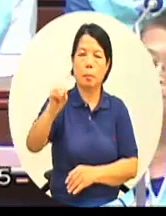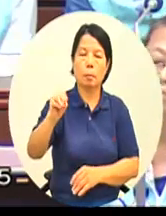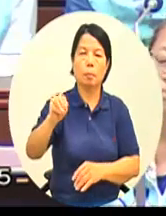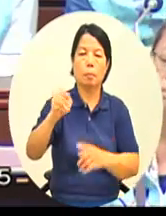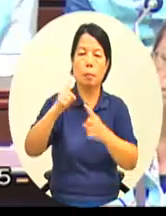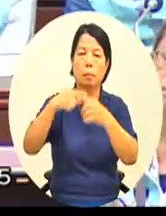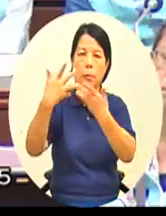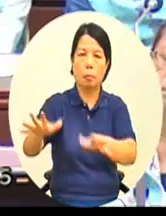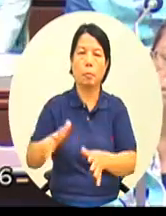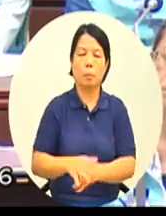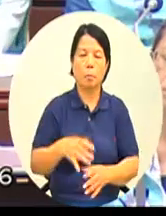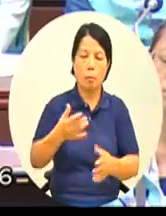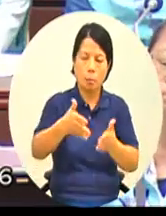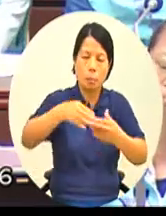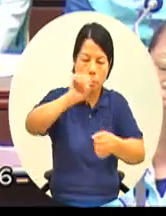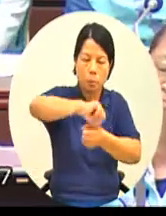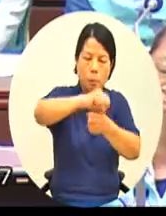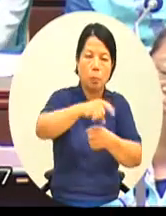们需要再增加